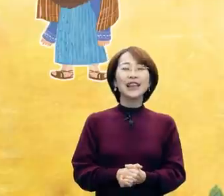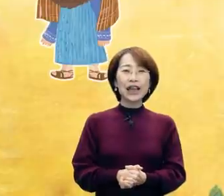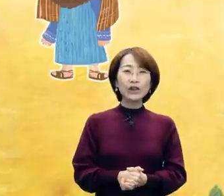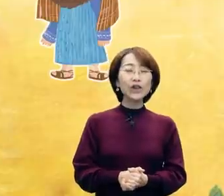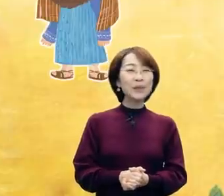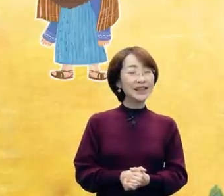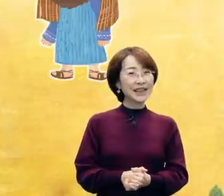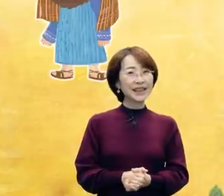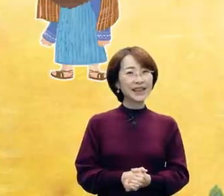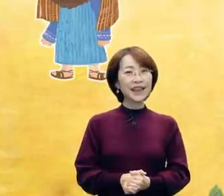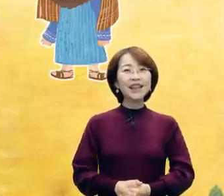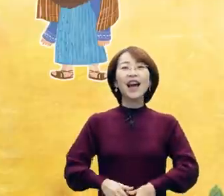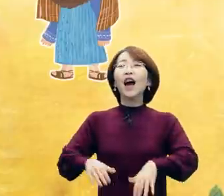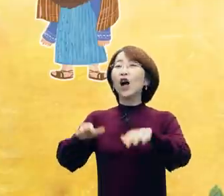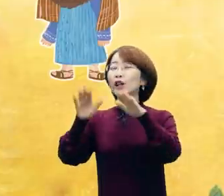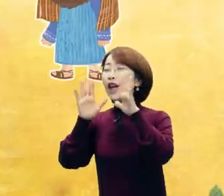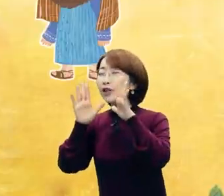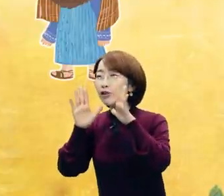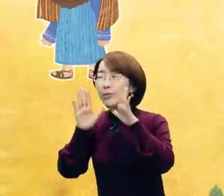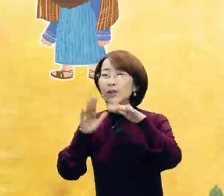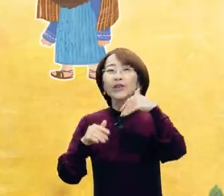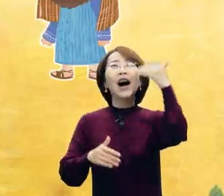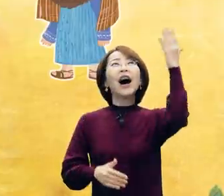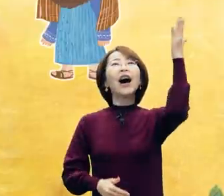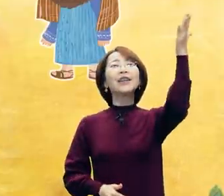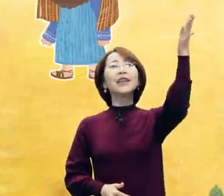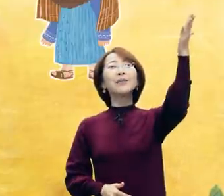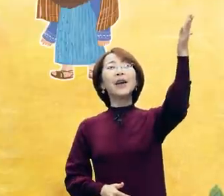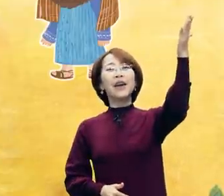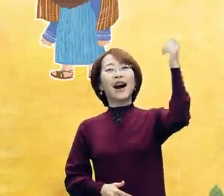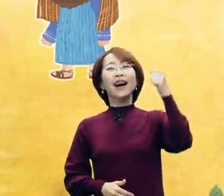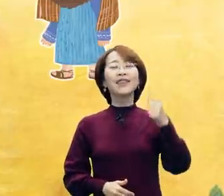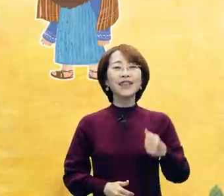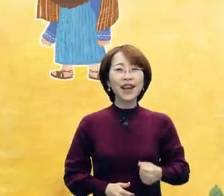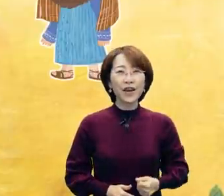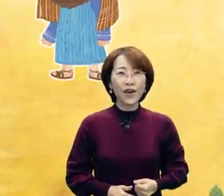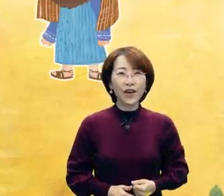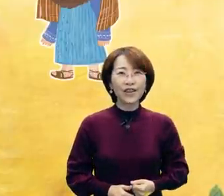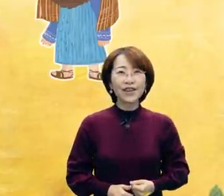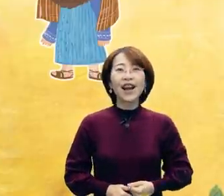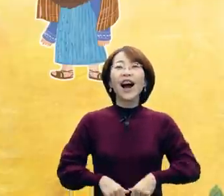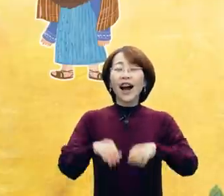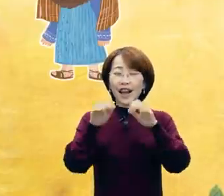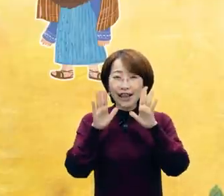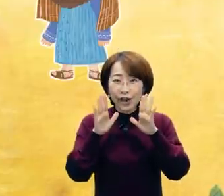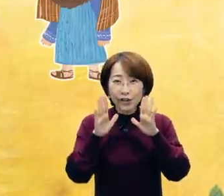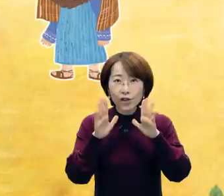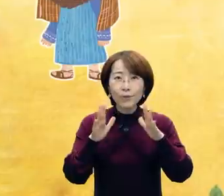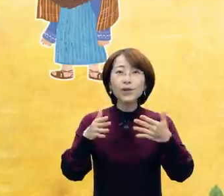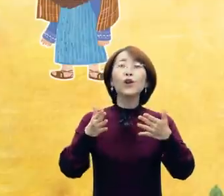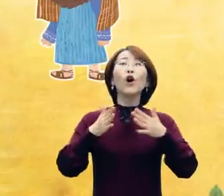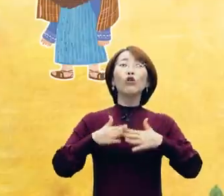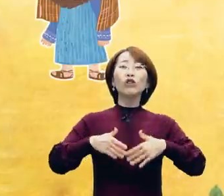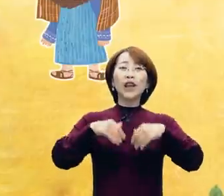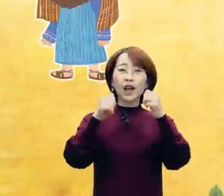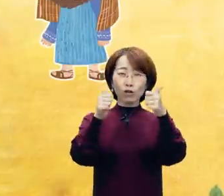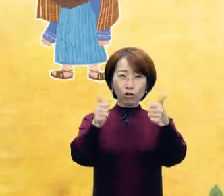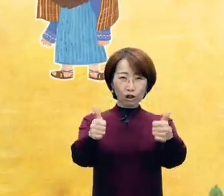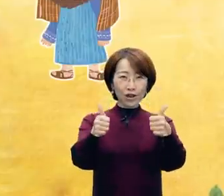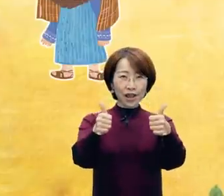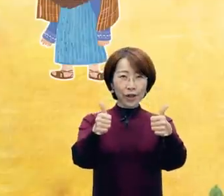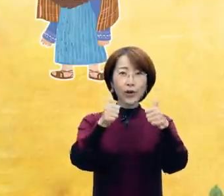바울은 예수님의 제자들이 예수님은 하나님의 아들이에요. 예수님은